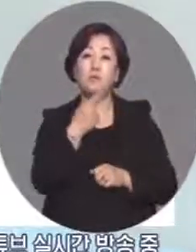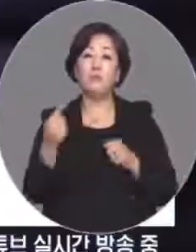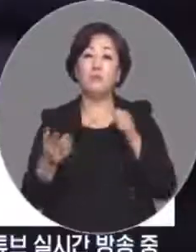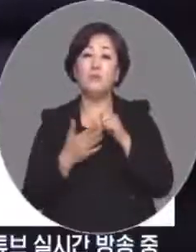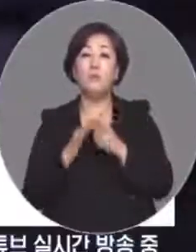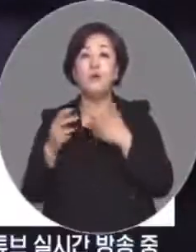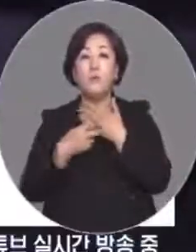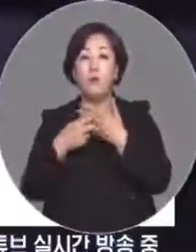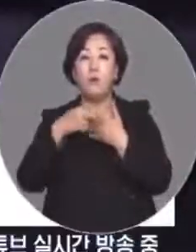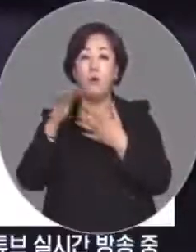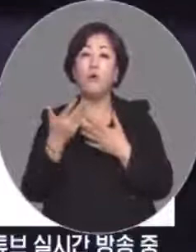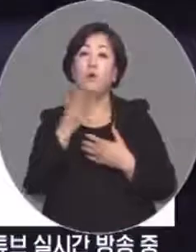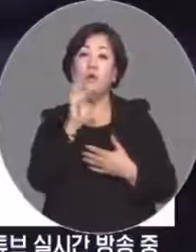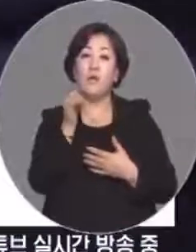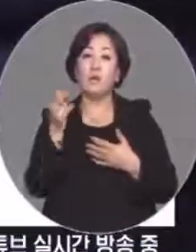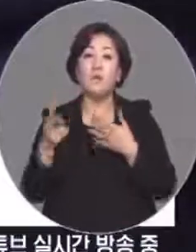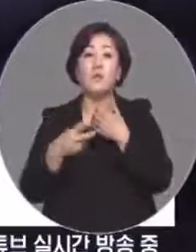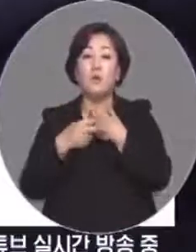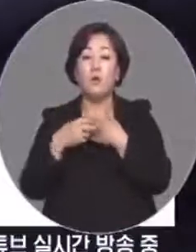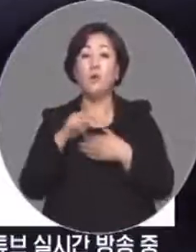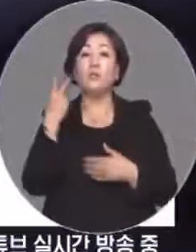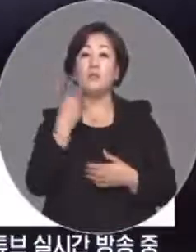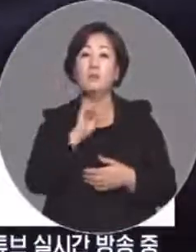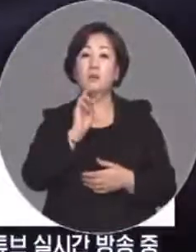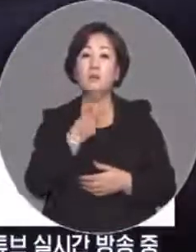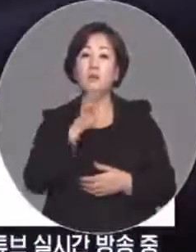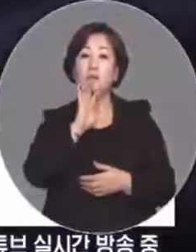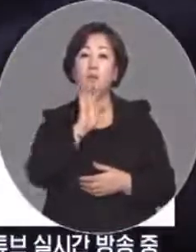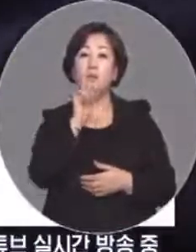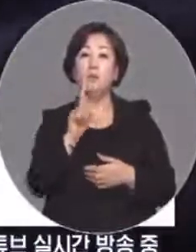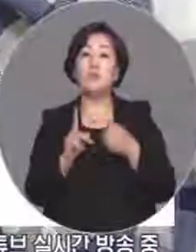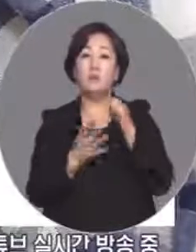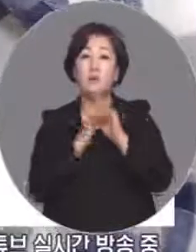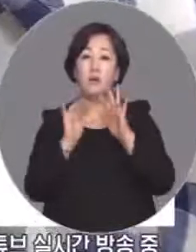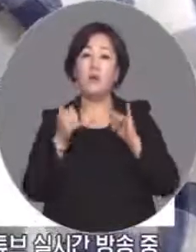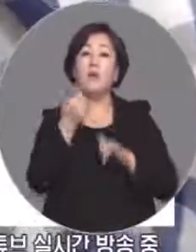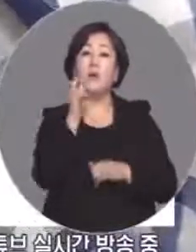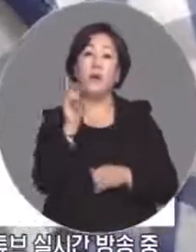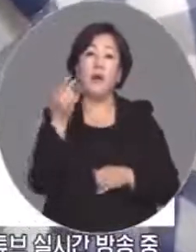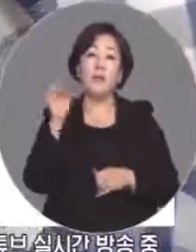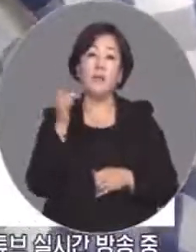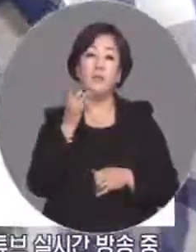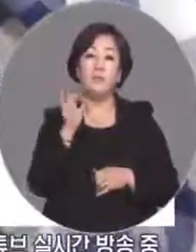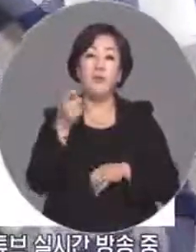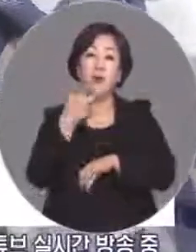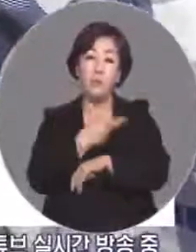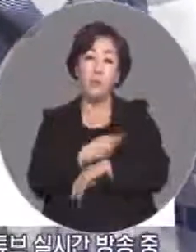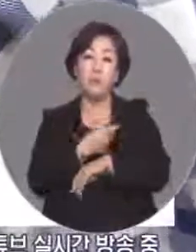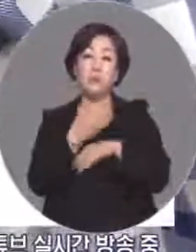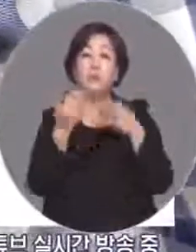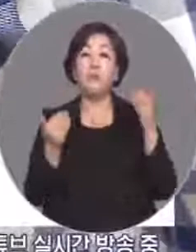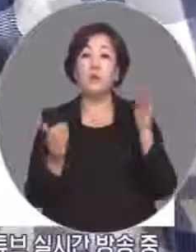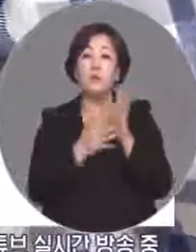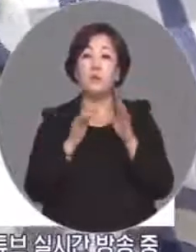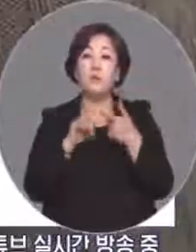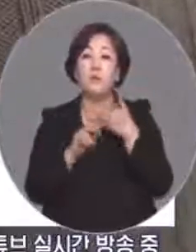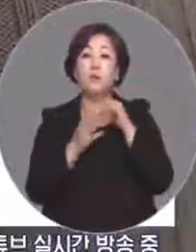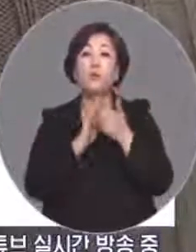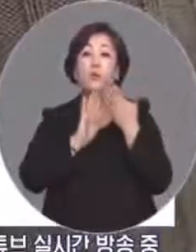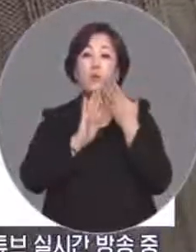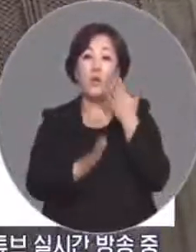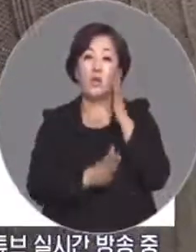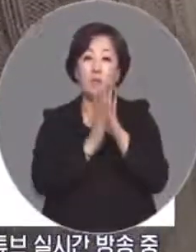의료진과 양지요양병원 등 2,431명에게 화이자 백신이 투여될 예정입니다. 이와 함께